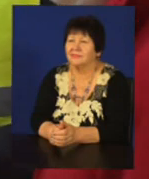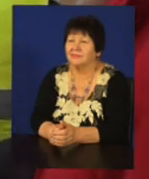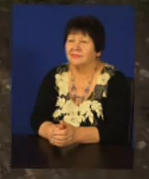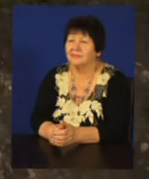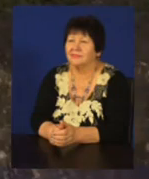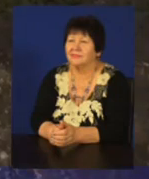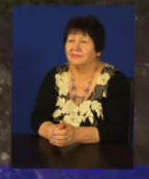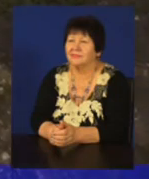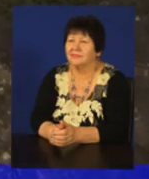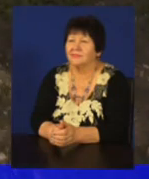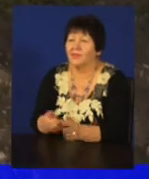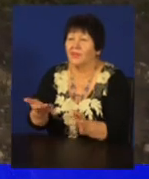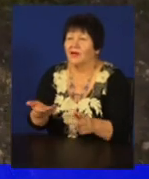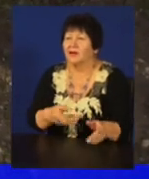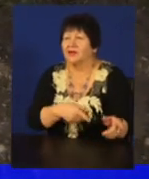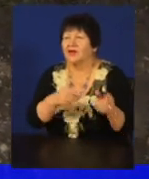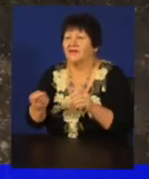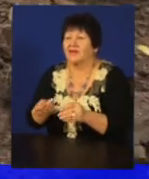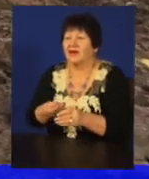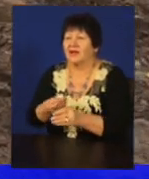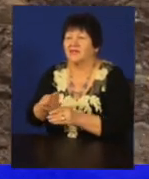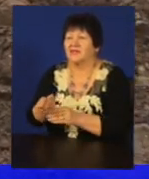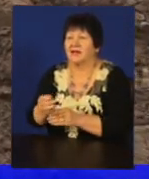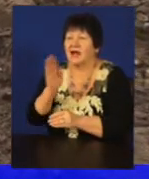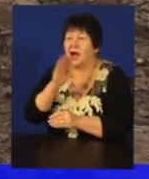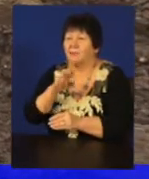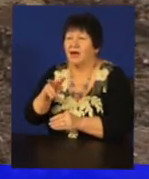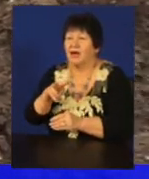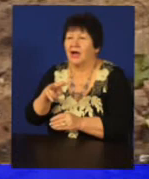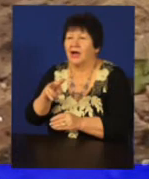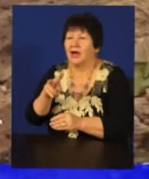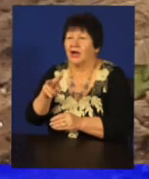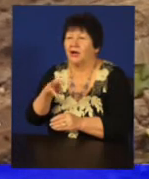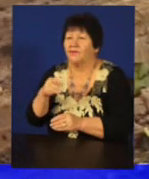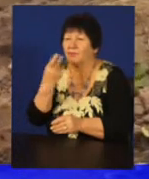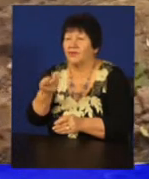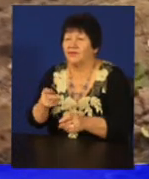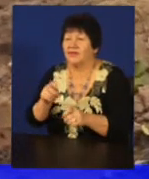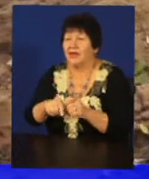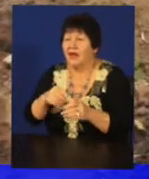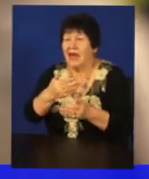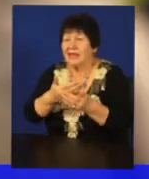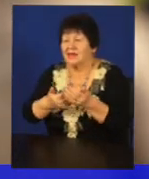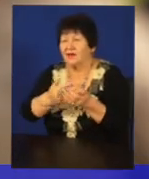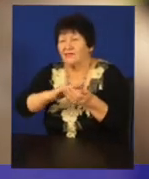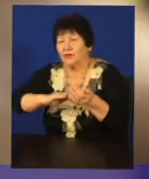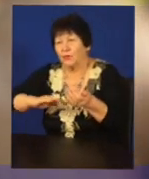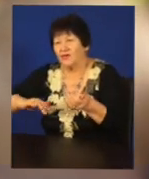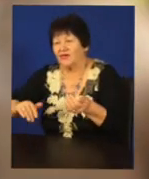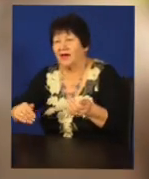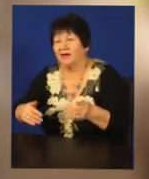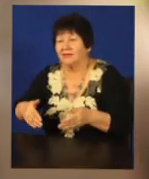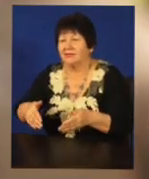să o deteriorează. Utilajul cu care este dotat întreprinderea Apă Canal Leova permite identificarea scurgerilor țevilor clandestin